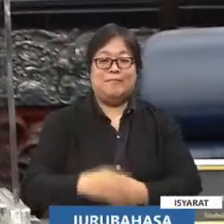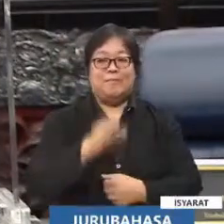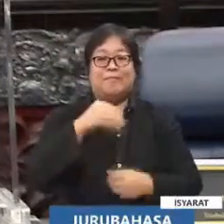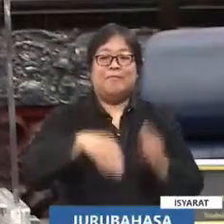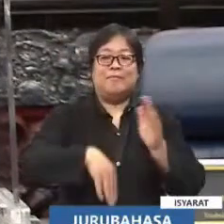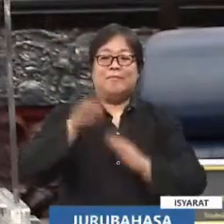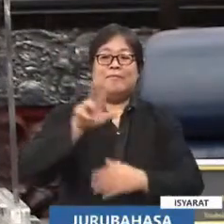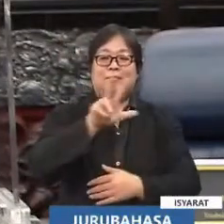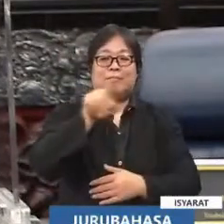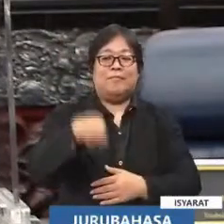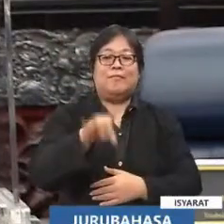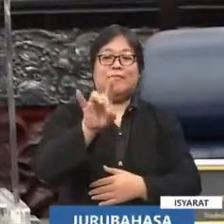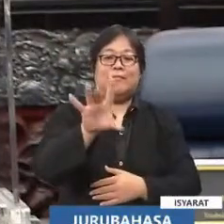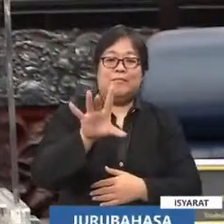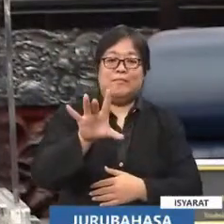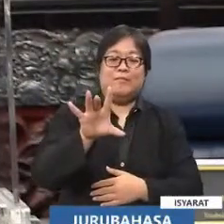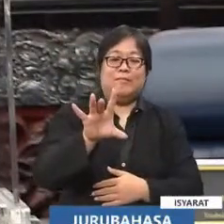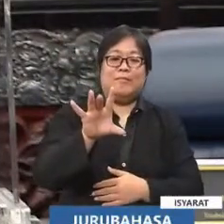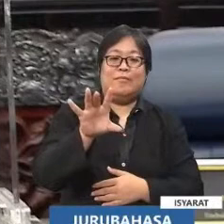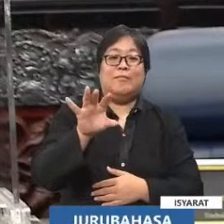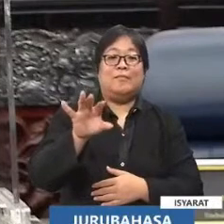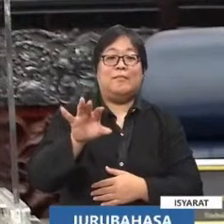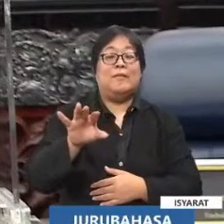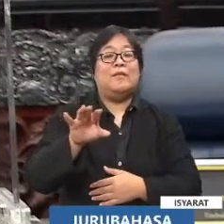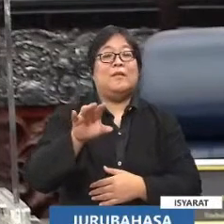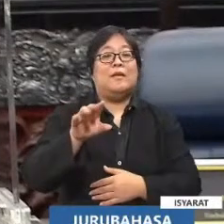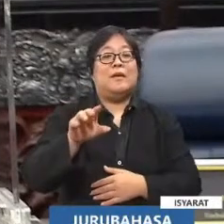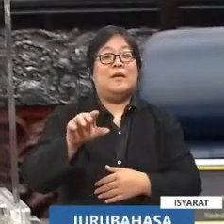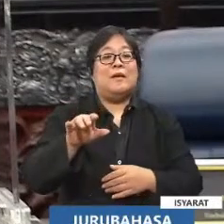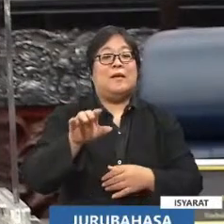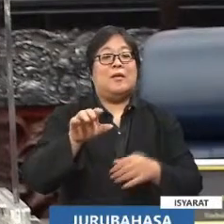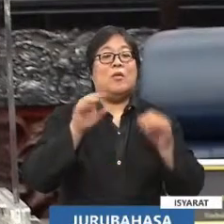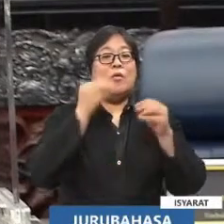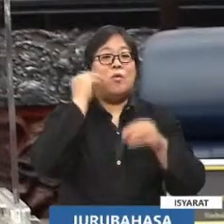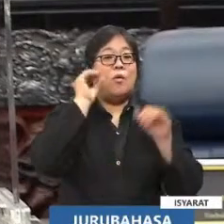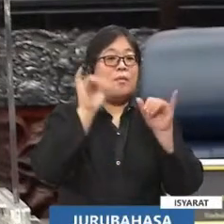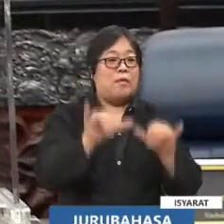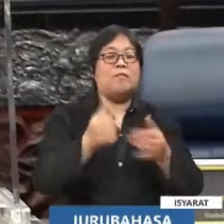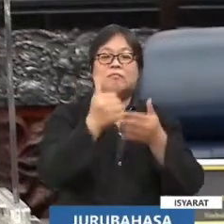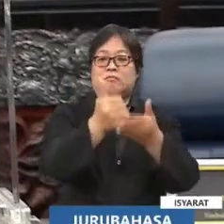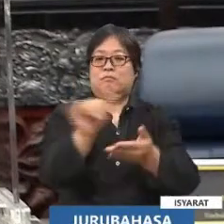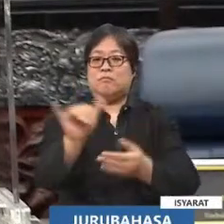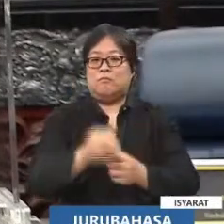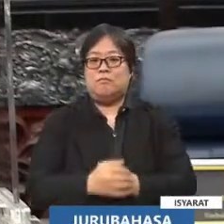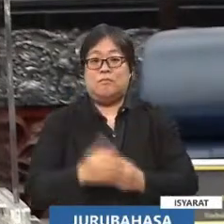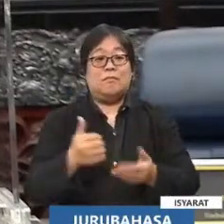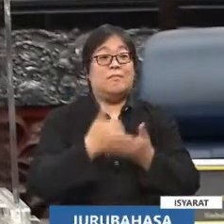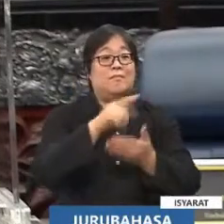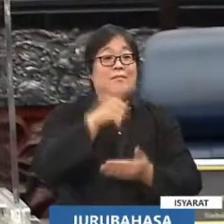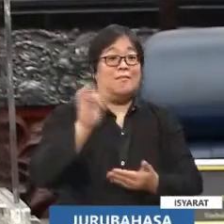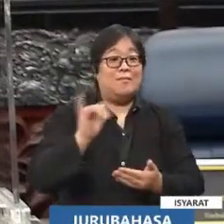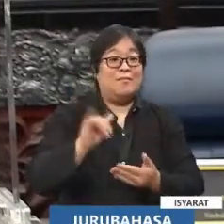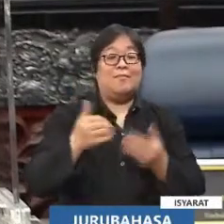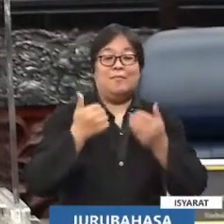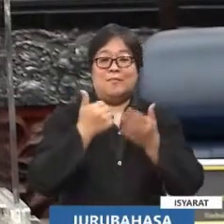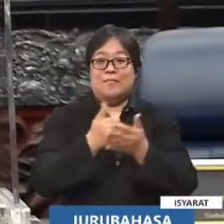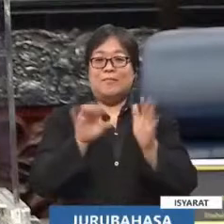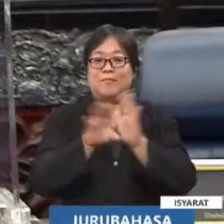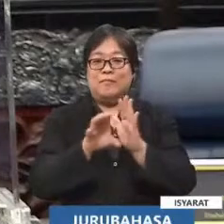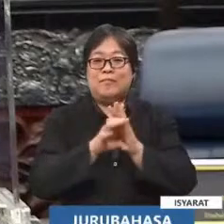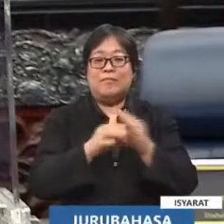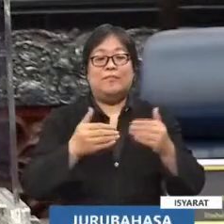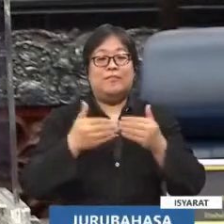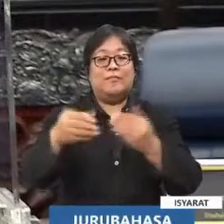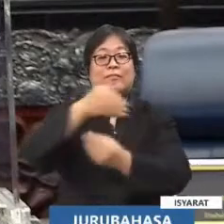lebih 2,800 pengendali inap di desa juga telah dibantu. Bantuan-bantuan yang lain diberikan adalah seperti